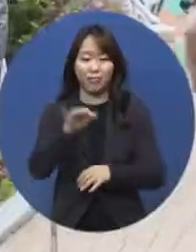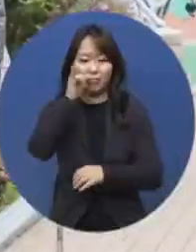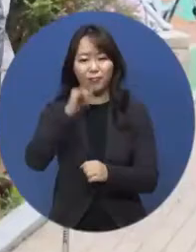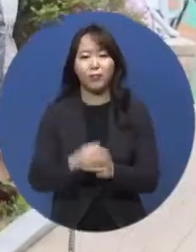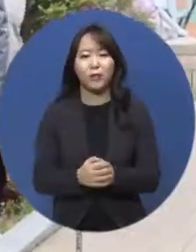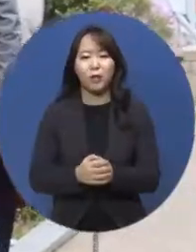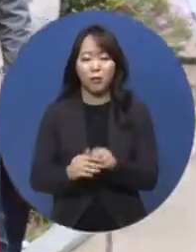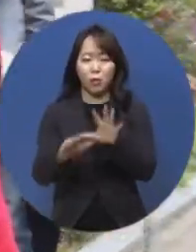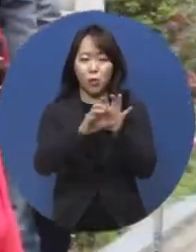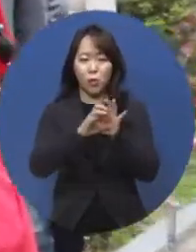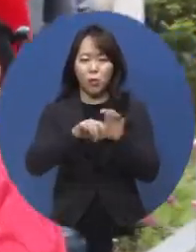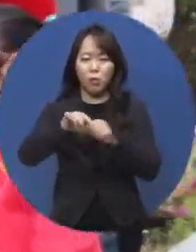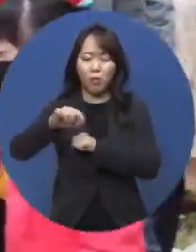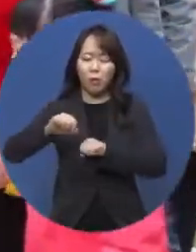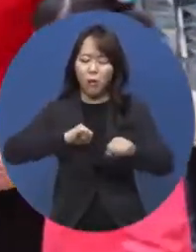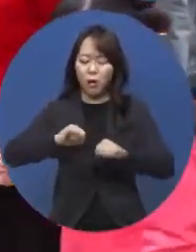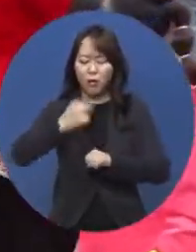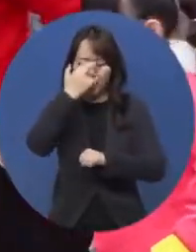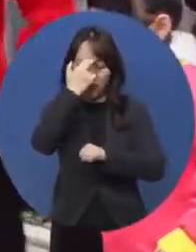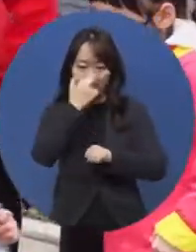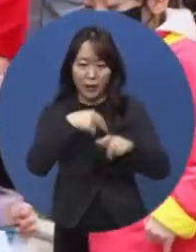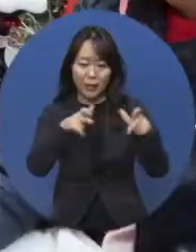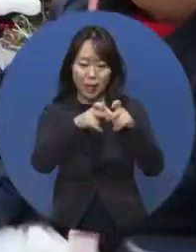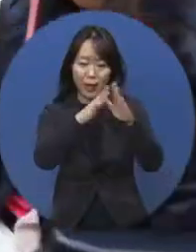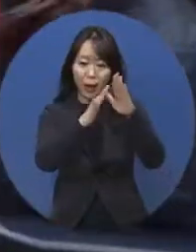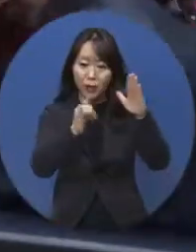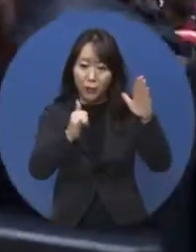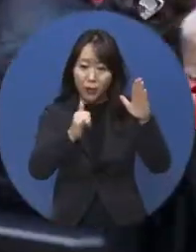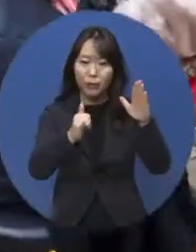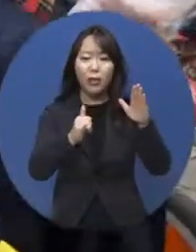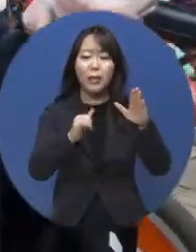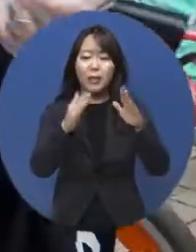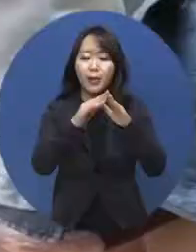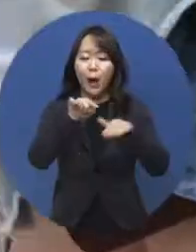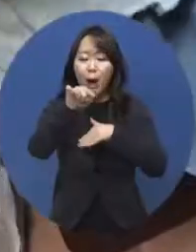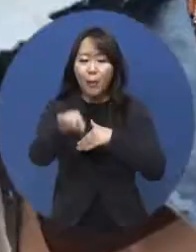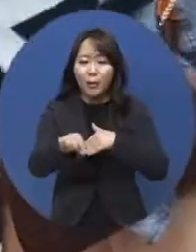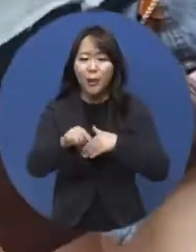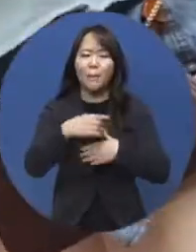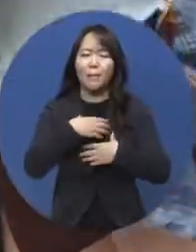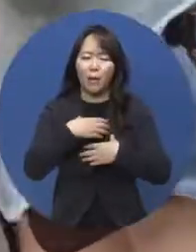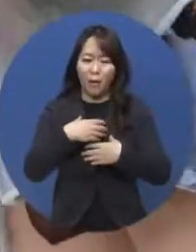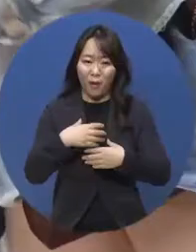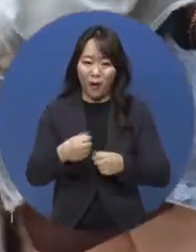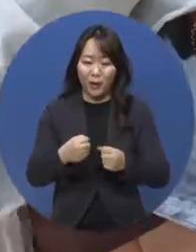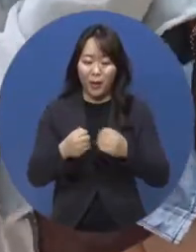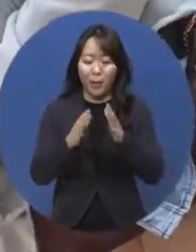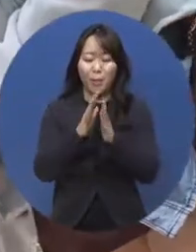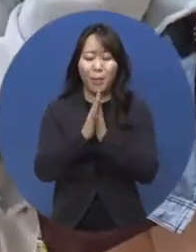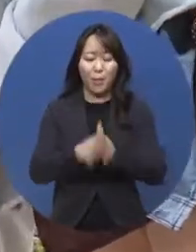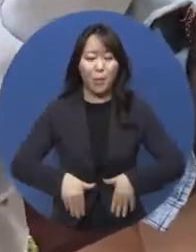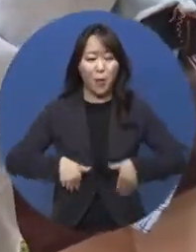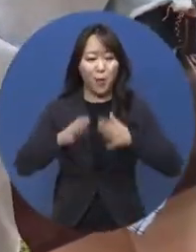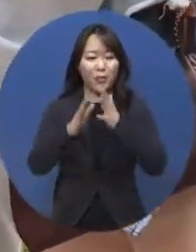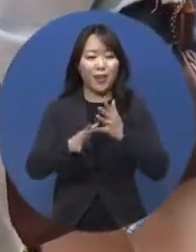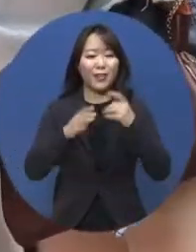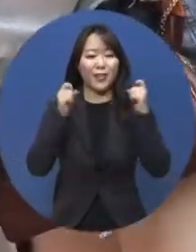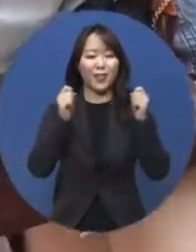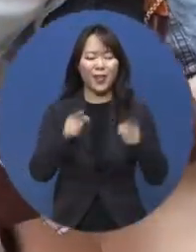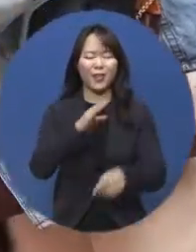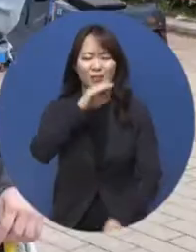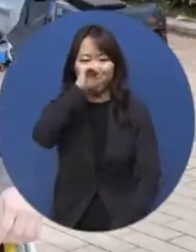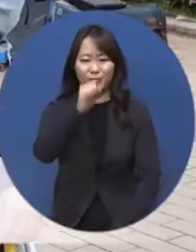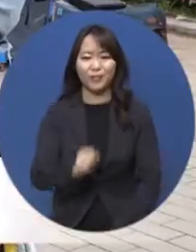코로나19로 바깥 활동이 여의치 않았던 장애인 가족에게는 집 앞에서 편히 즐기는 봄나들이 기회가 무척